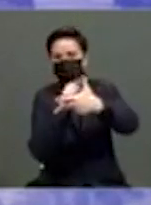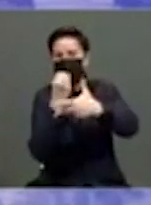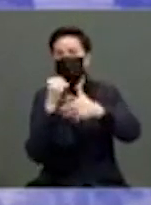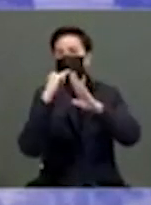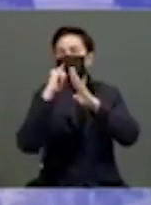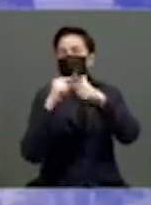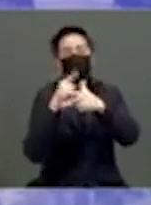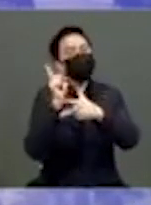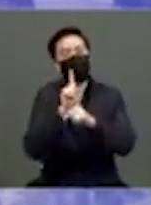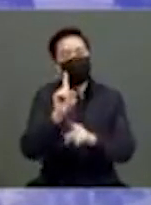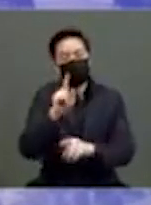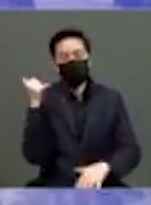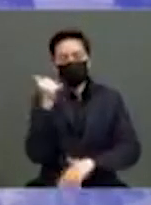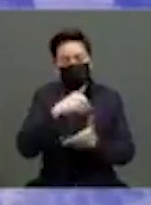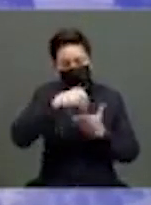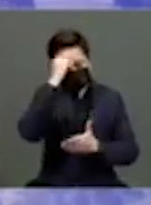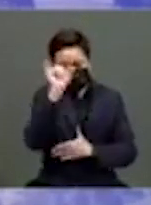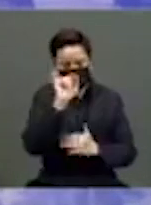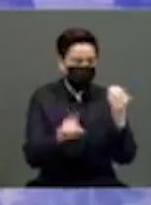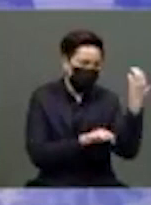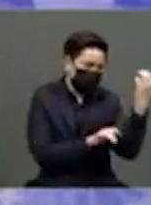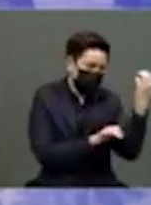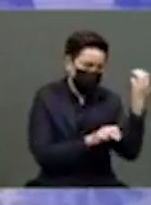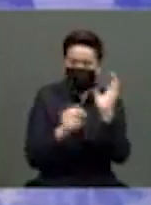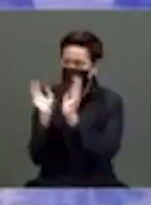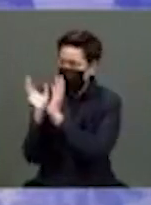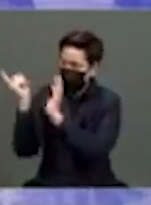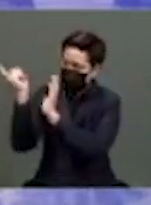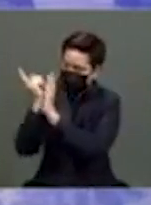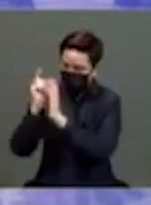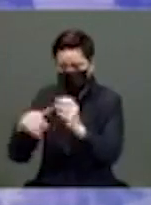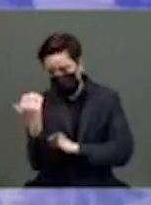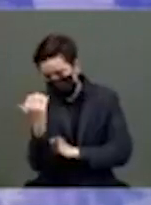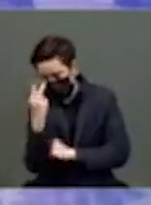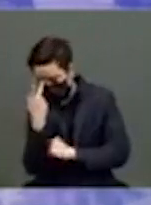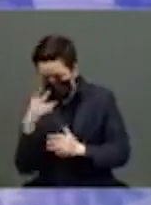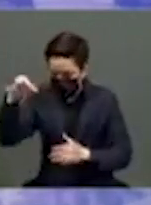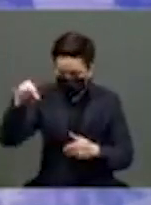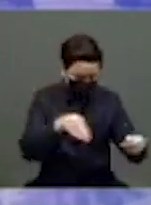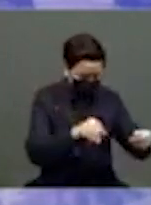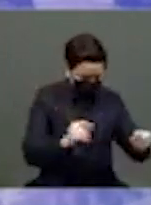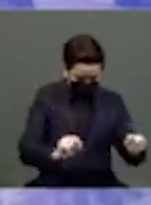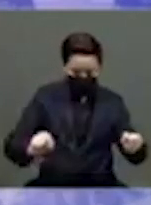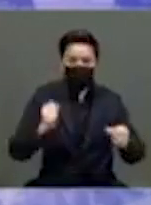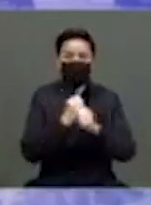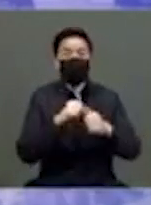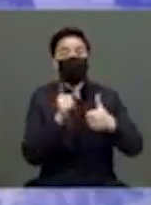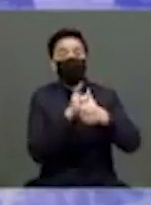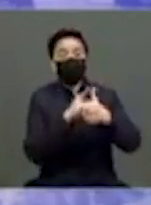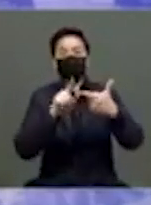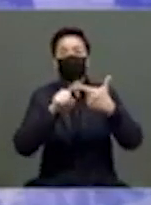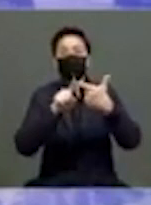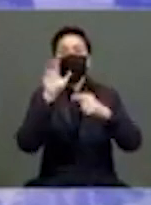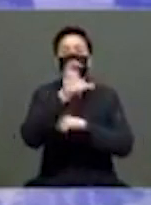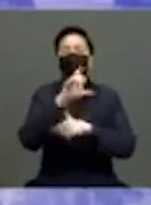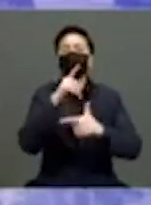เรียนแบบลักษณะของการใช้เครื่องไม้เครื่องมือทางไกลมาช่วยกันนะครับส่วนพื้นที่ที่ที่เป็นทวีป